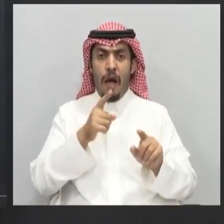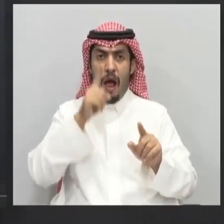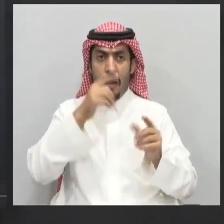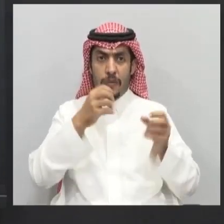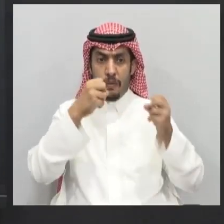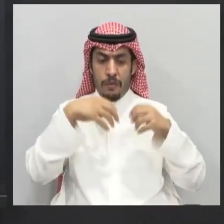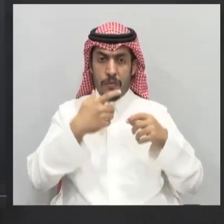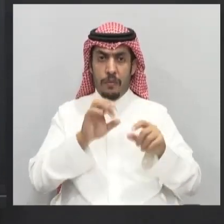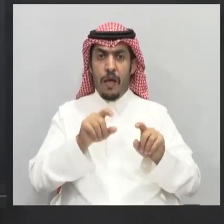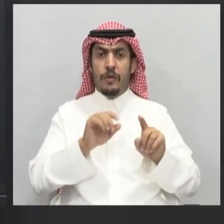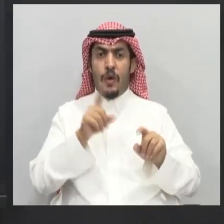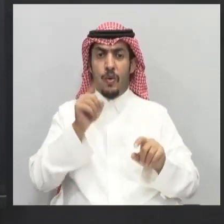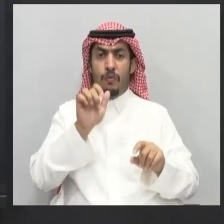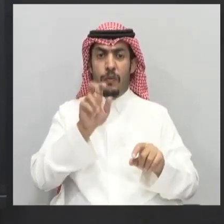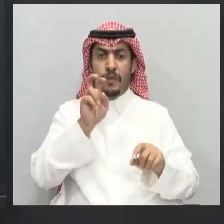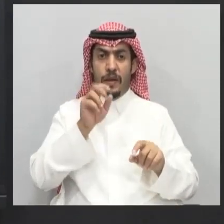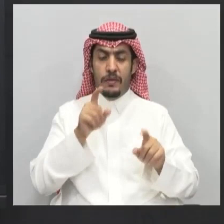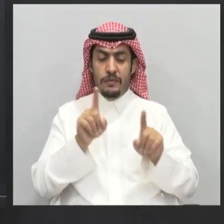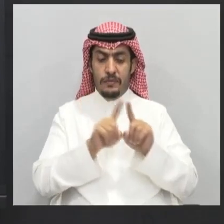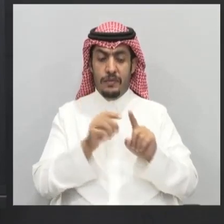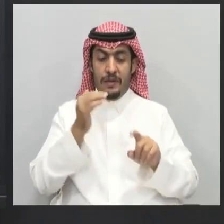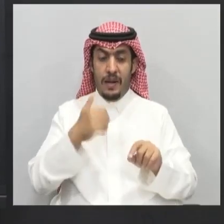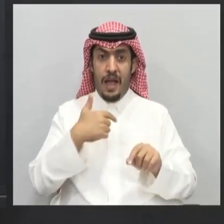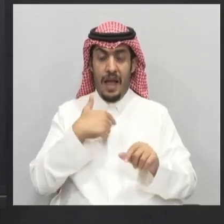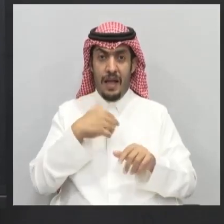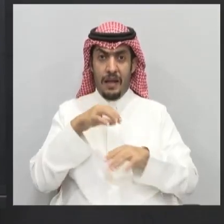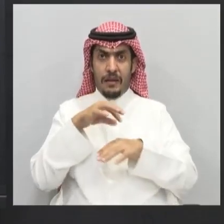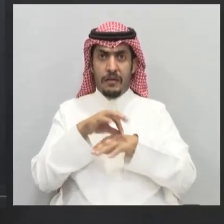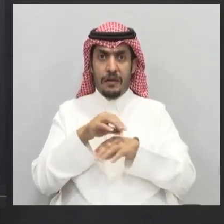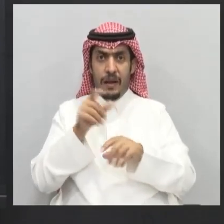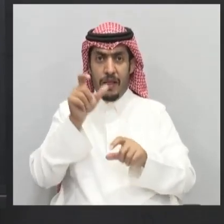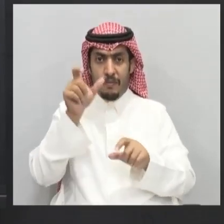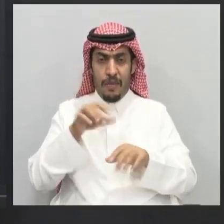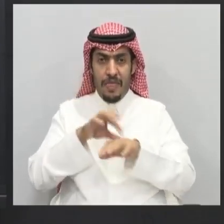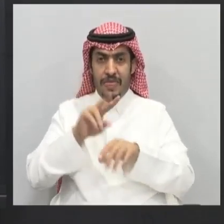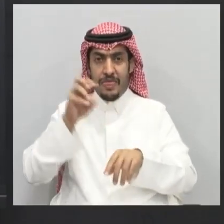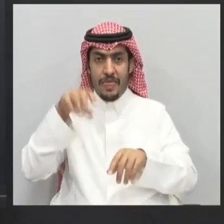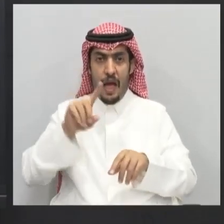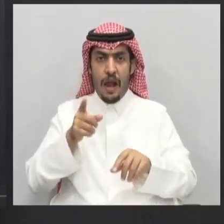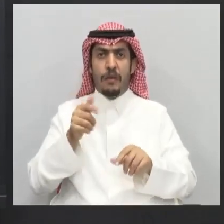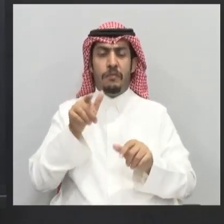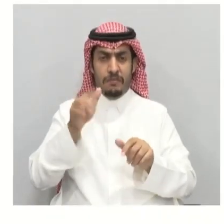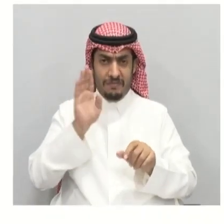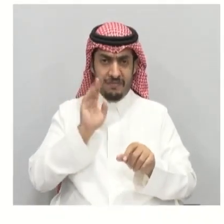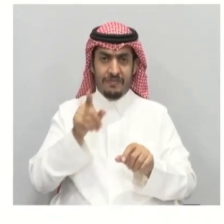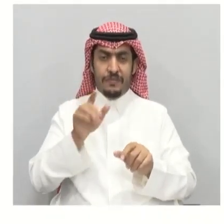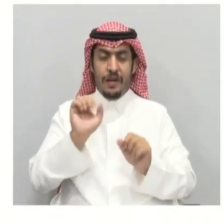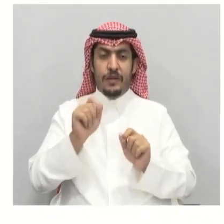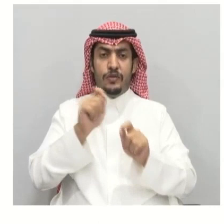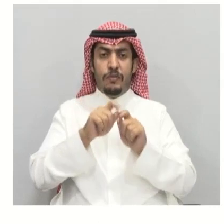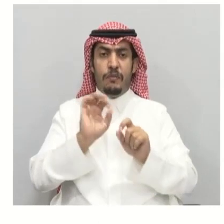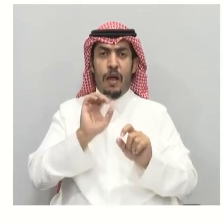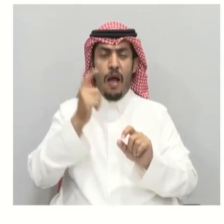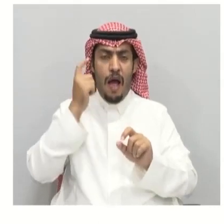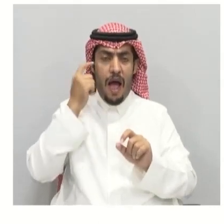تشرك في ربوبيته ايضا ان يصف مخلوقا بصفات الله سبحانه وتعالى المختصه به سبحانك